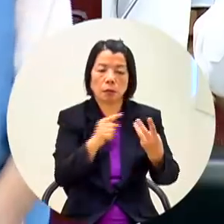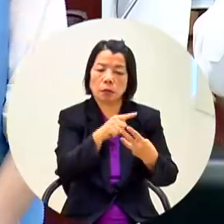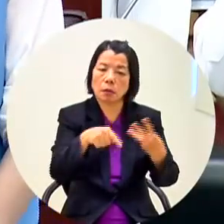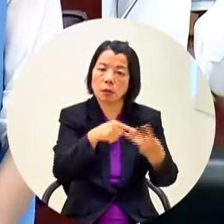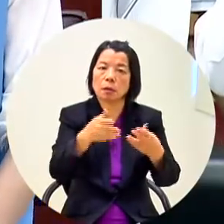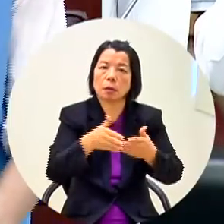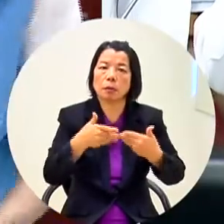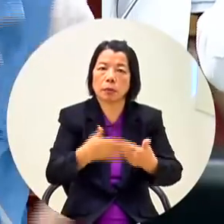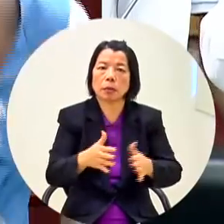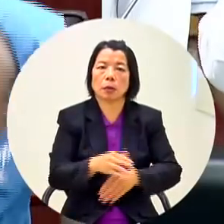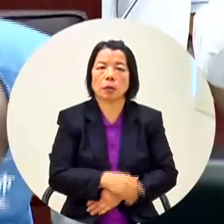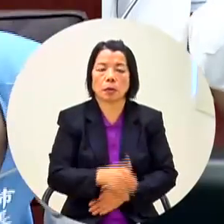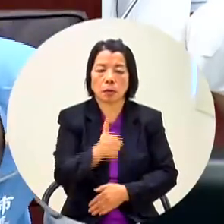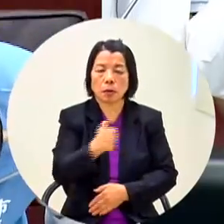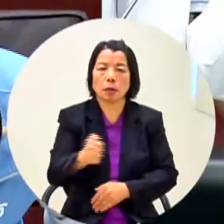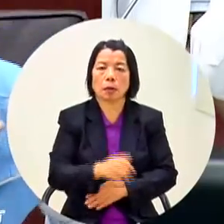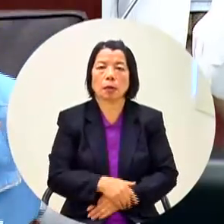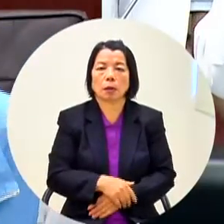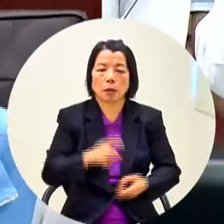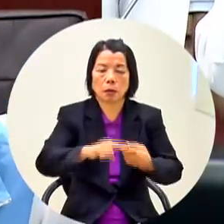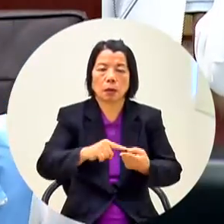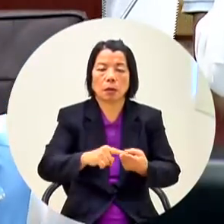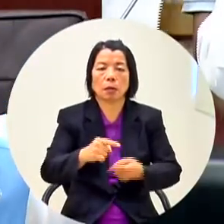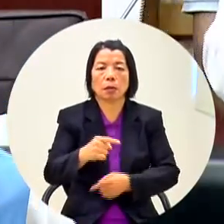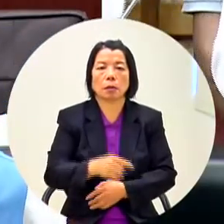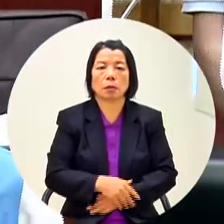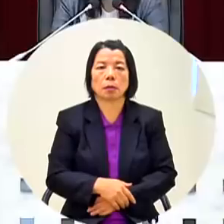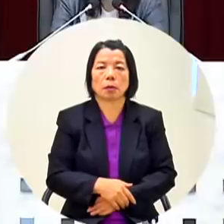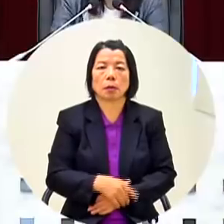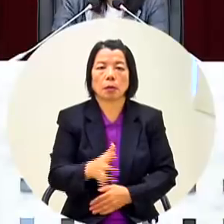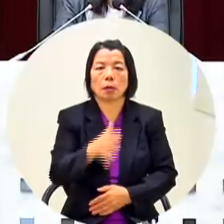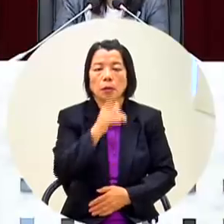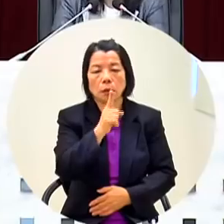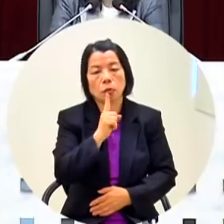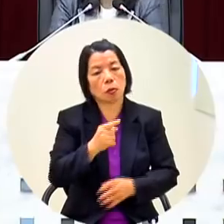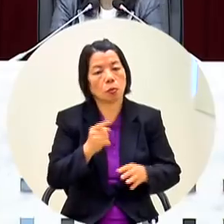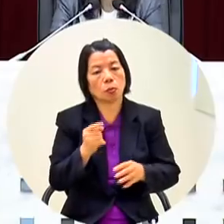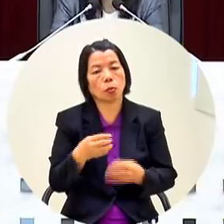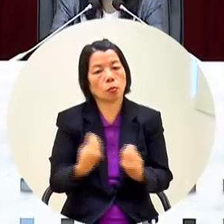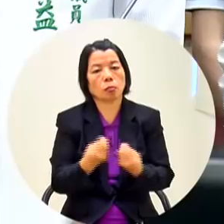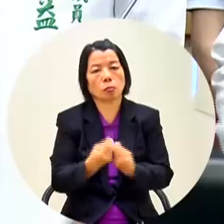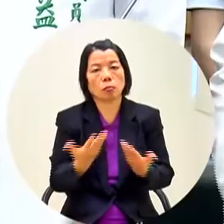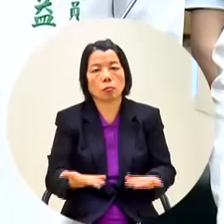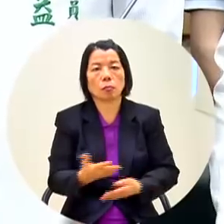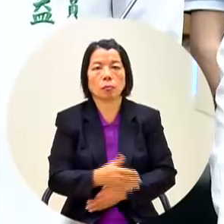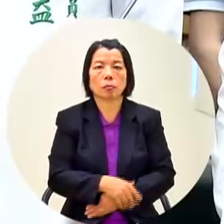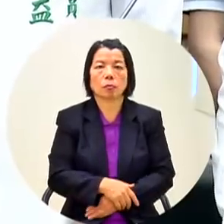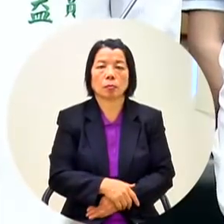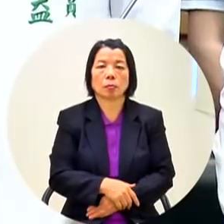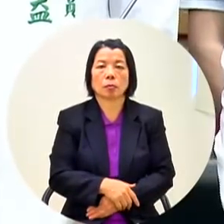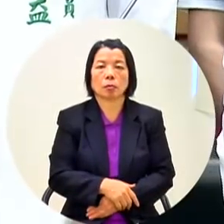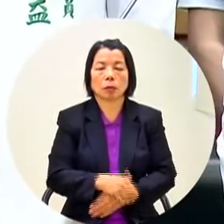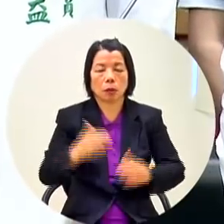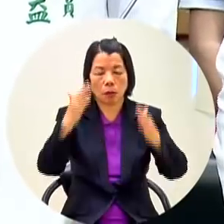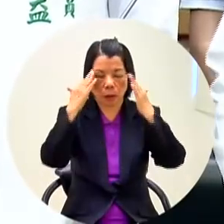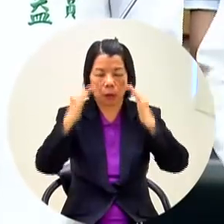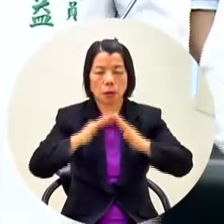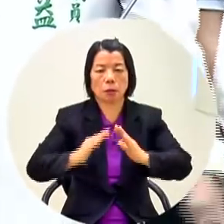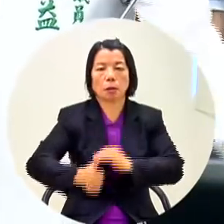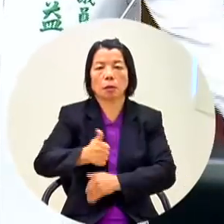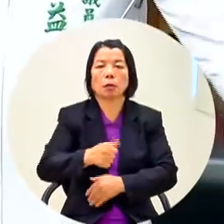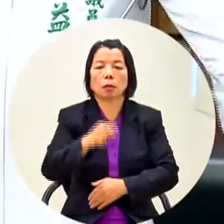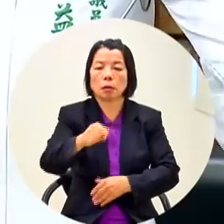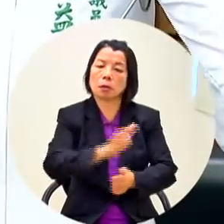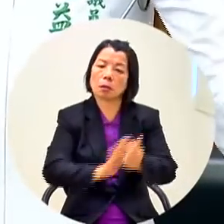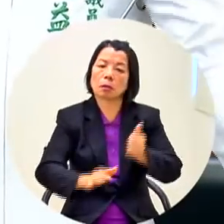谢，三个感谢，谢谢。 你无要道歉，你就 道歉讲不出来吗？ 来，叫我走。 韩市长，你就这种态